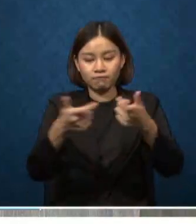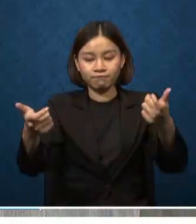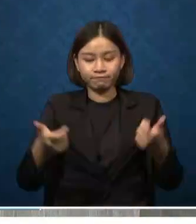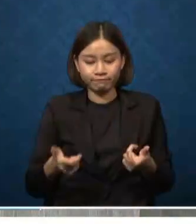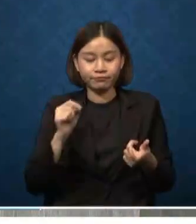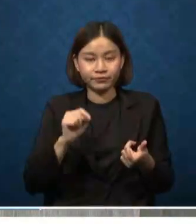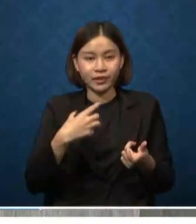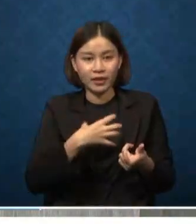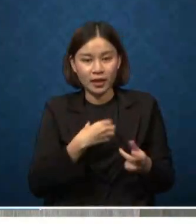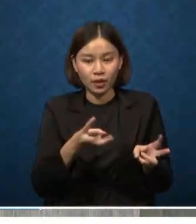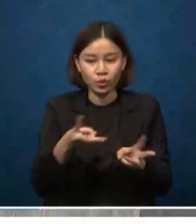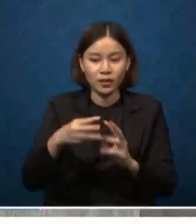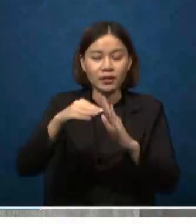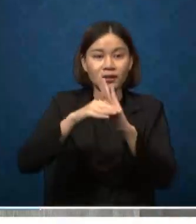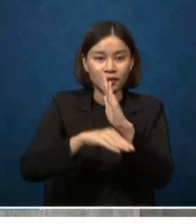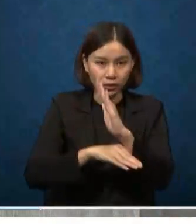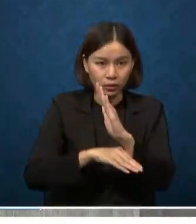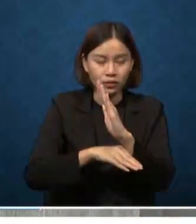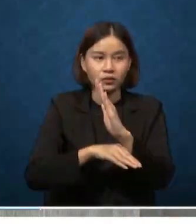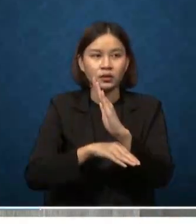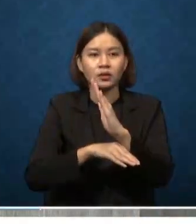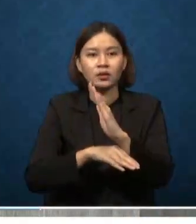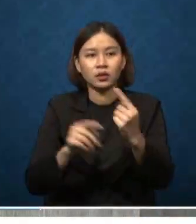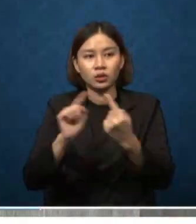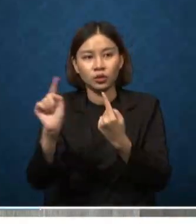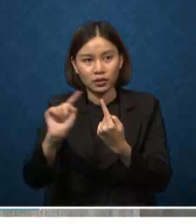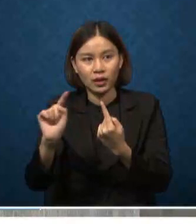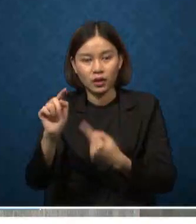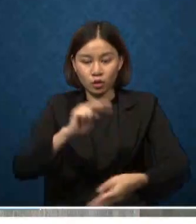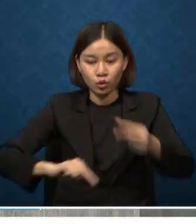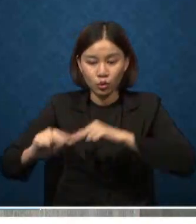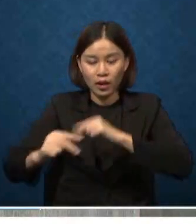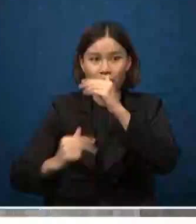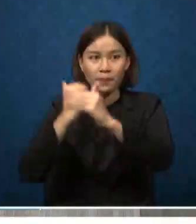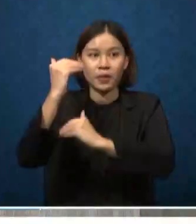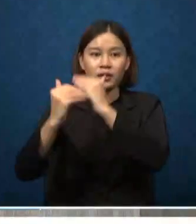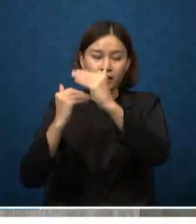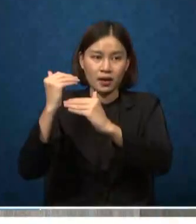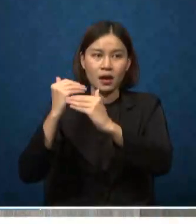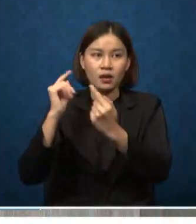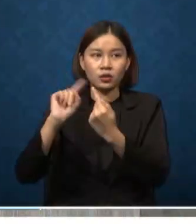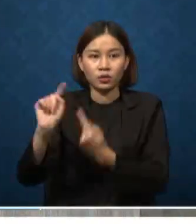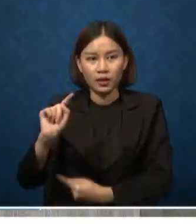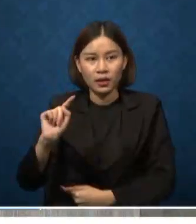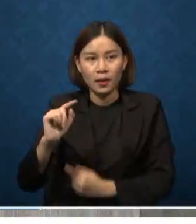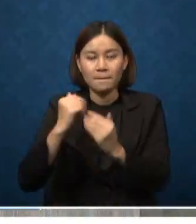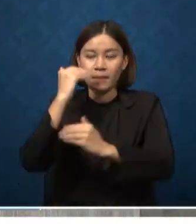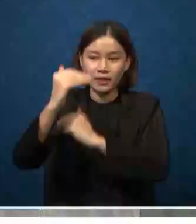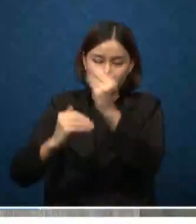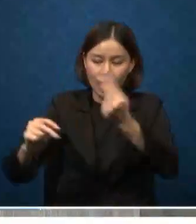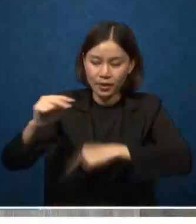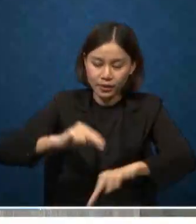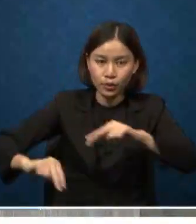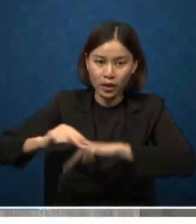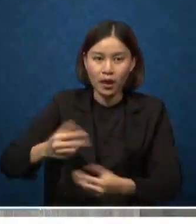เราอยากได้แนวทางนะครับในการรักษาและก็พัฒนาในการอนุรักษ์และพัฒนา